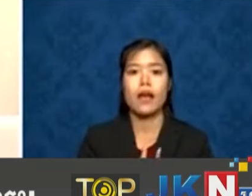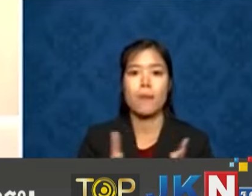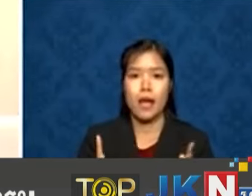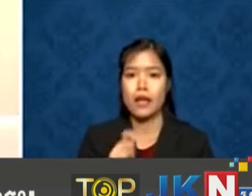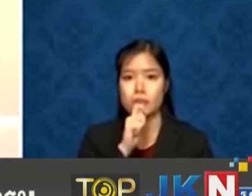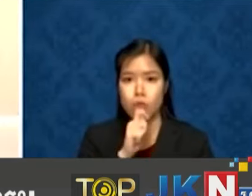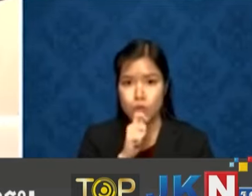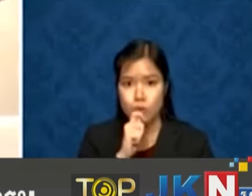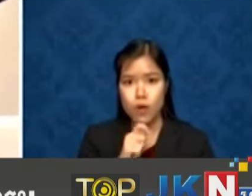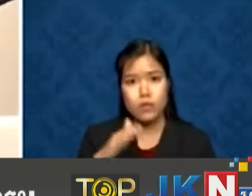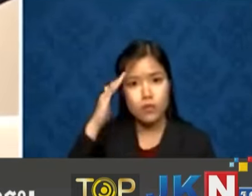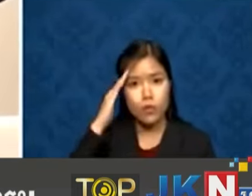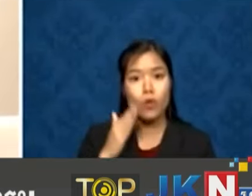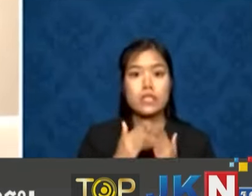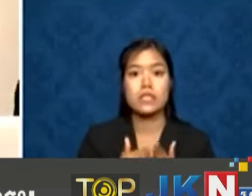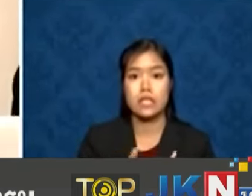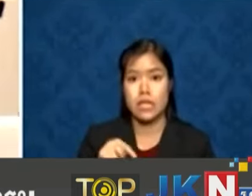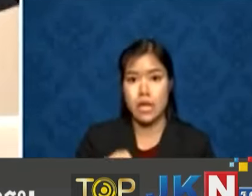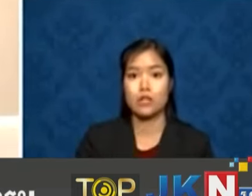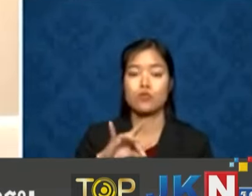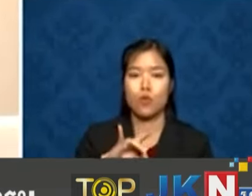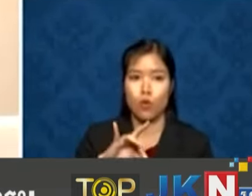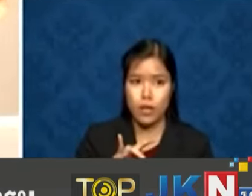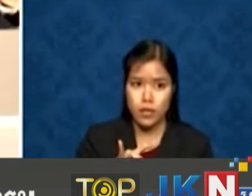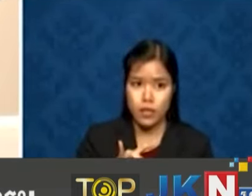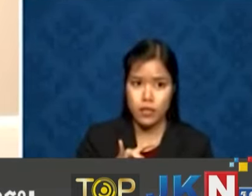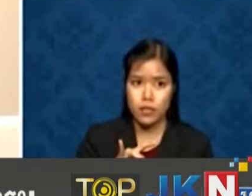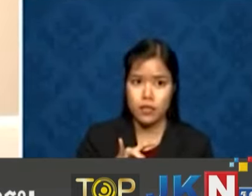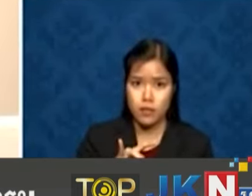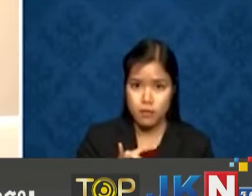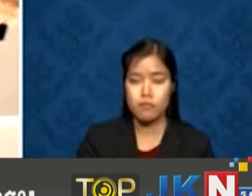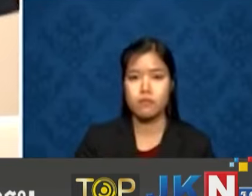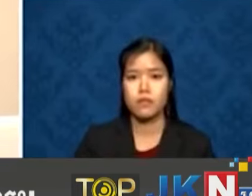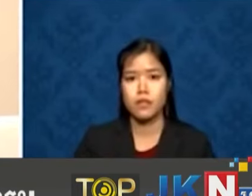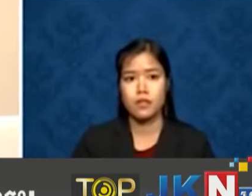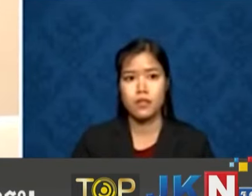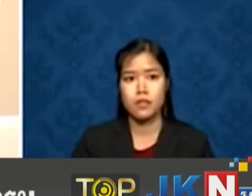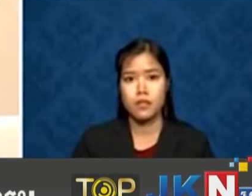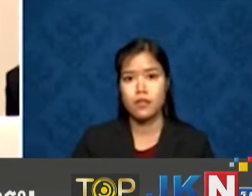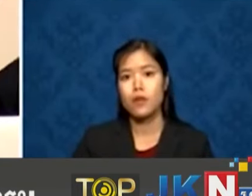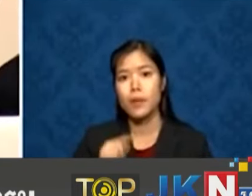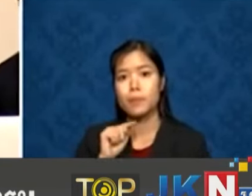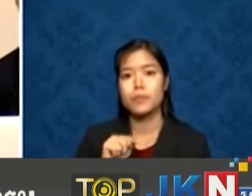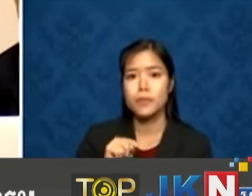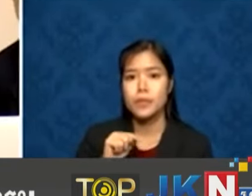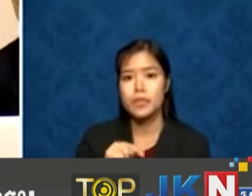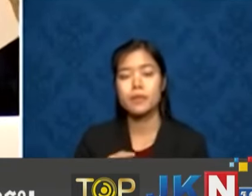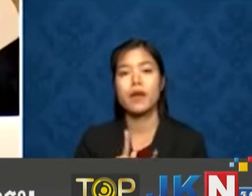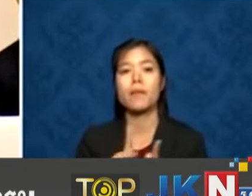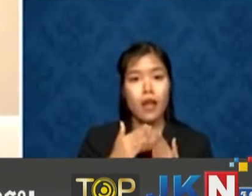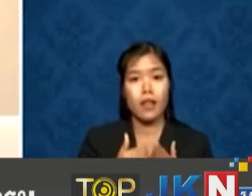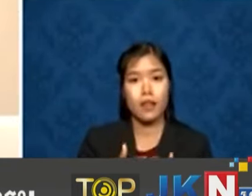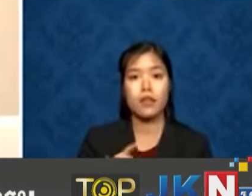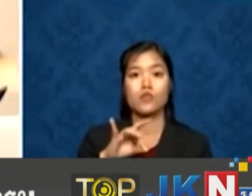ะมี2ส่วนส่วนนึงก็คือคุมกำลังอยู่กับอีกส่วนนึงก็คือไม่ได้คุมกำลังในส่วนที่ไม่ได้คุมกำลังเนี่ยนะ